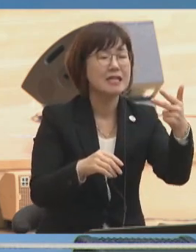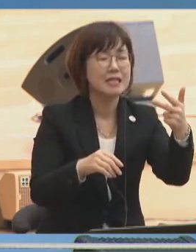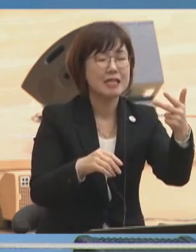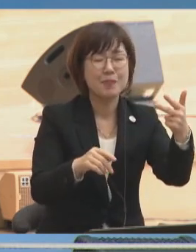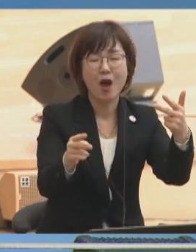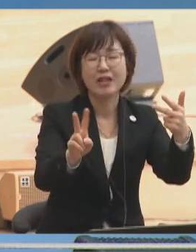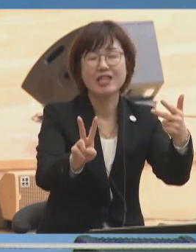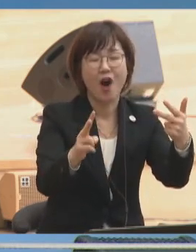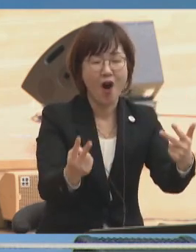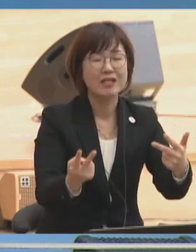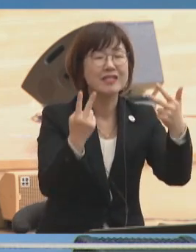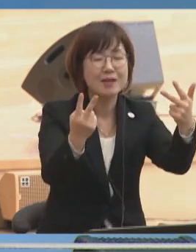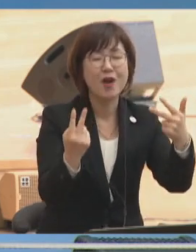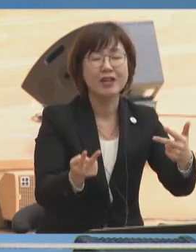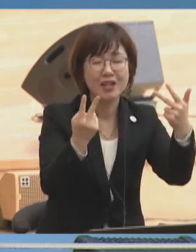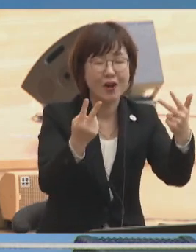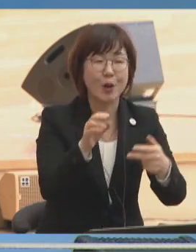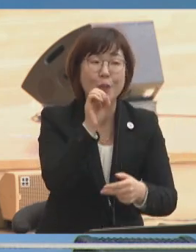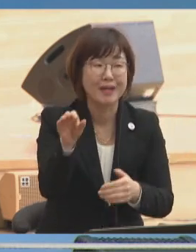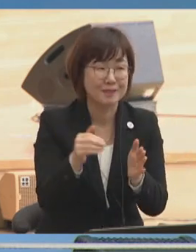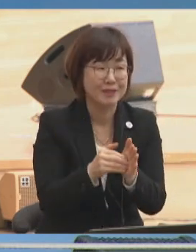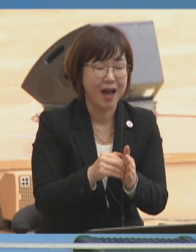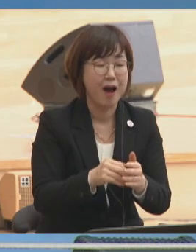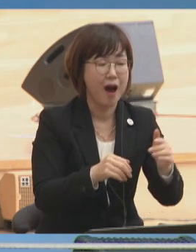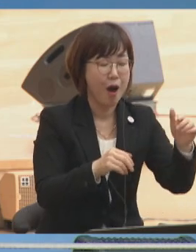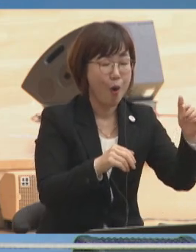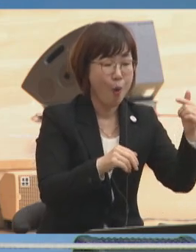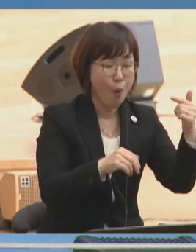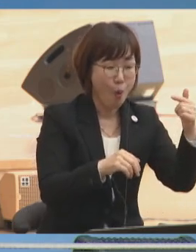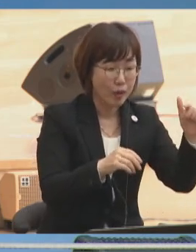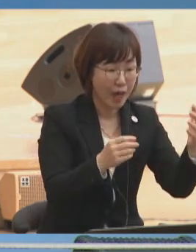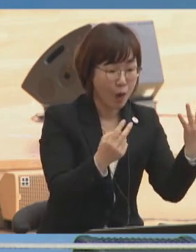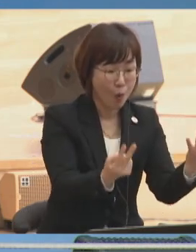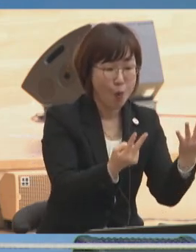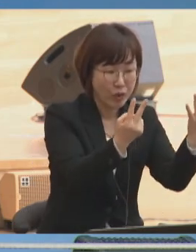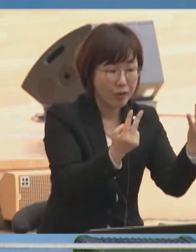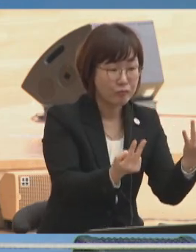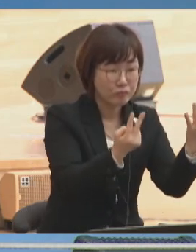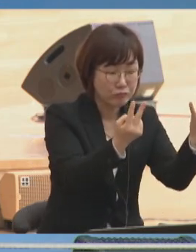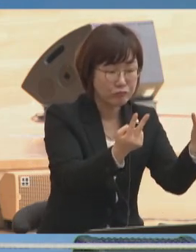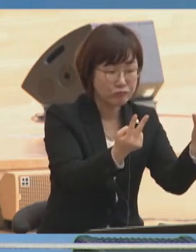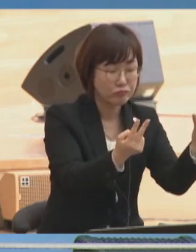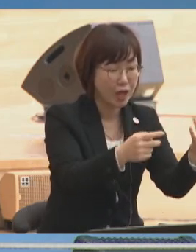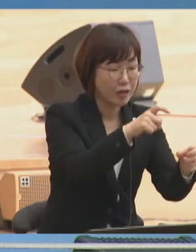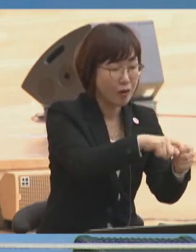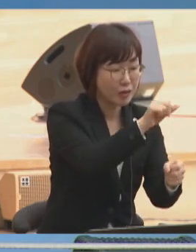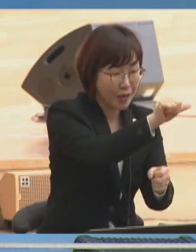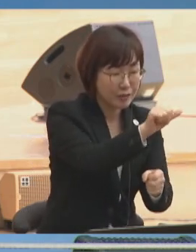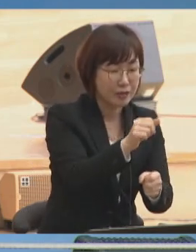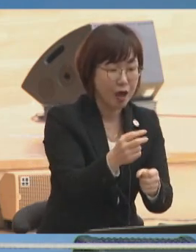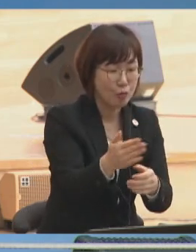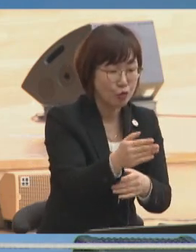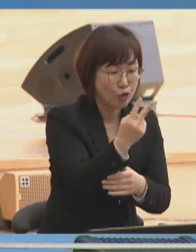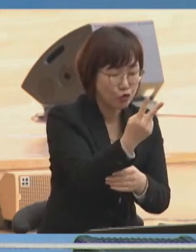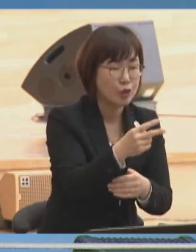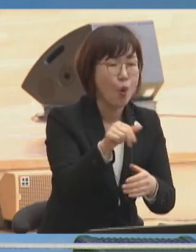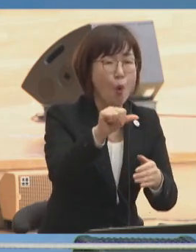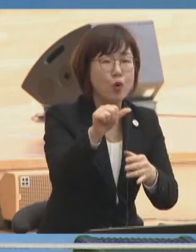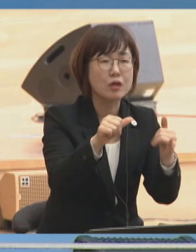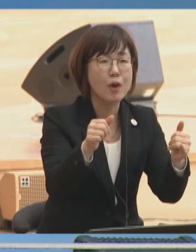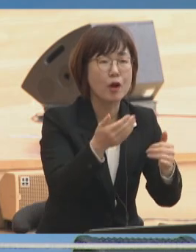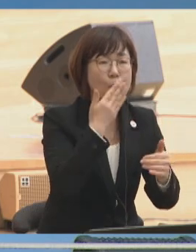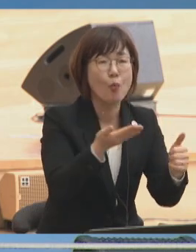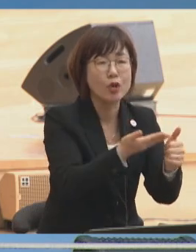칠병이어죠 라고 말했어요. 그러니까 오병이어는 물고기 다섯 개, 떡 다섯 개 물고기 두 마리로 5,000명을 먹이신